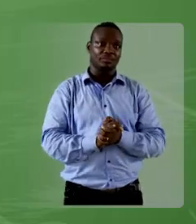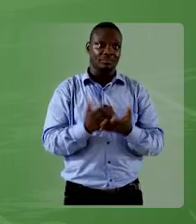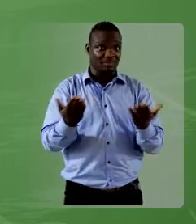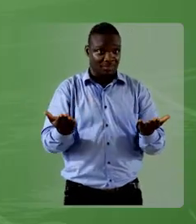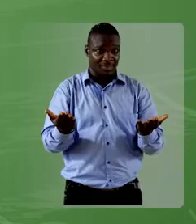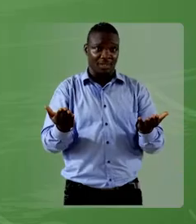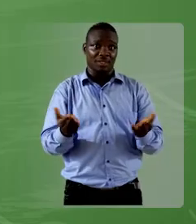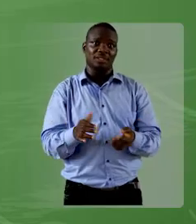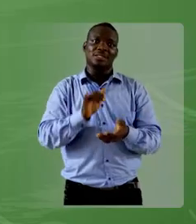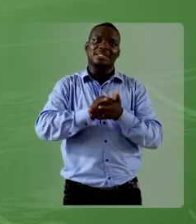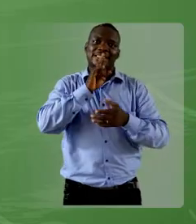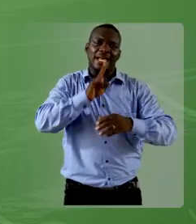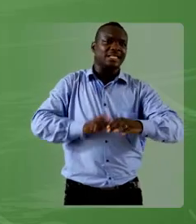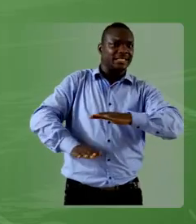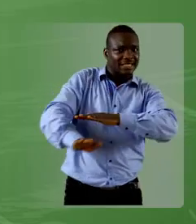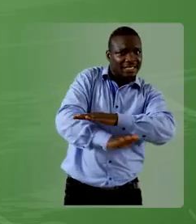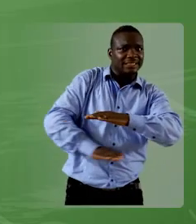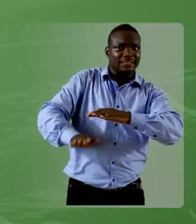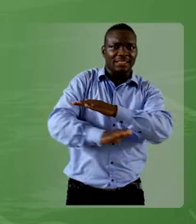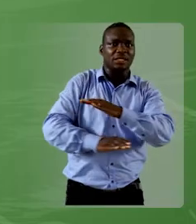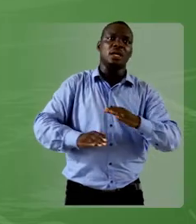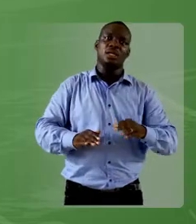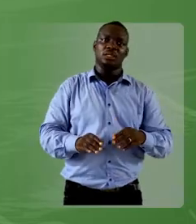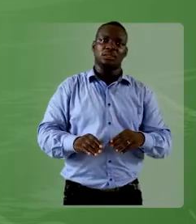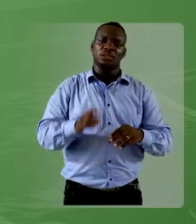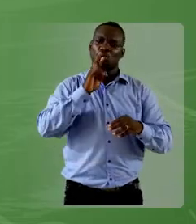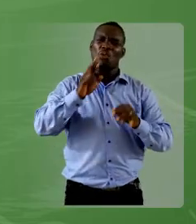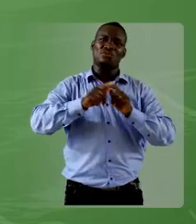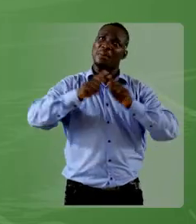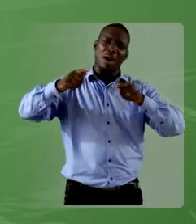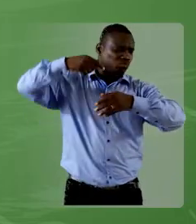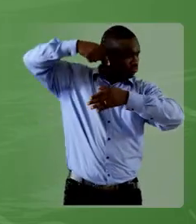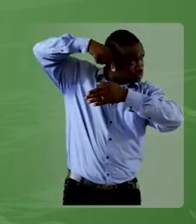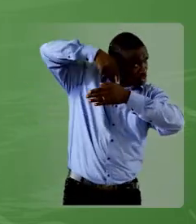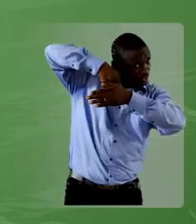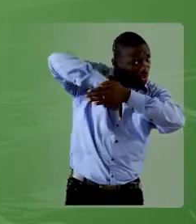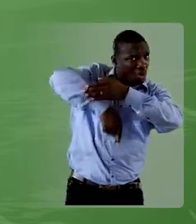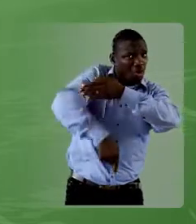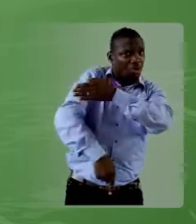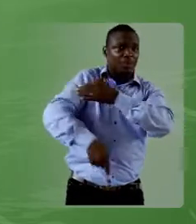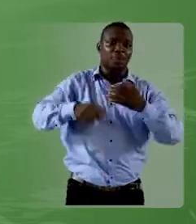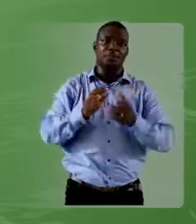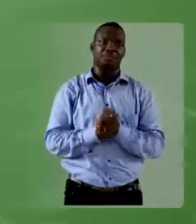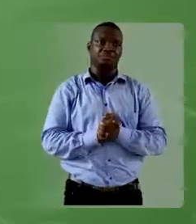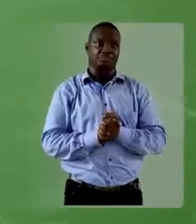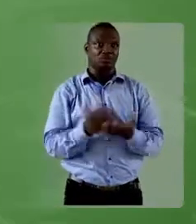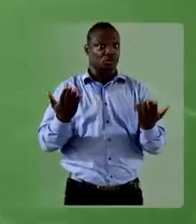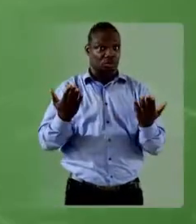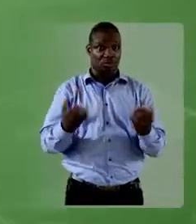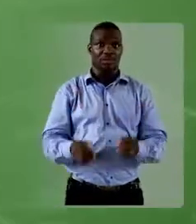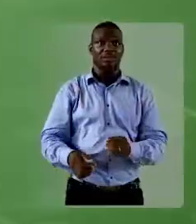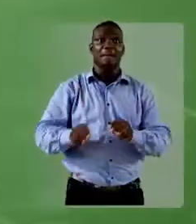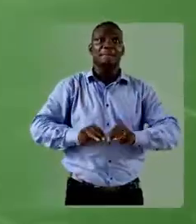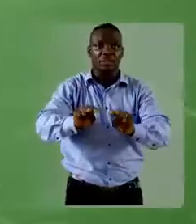Elle concerne les gîtes qui sont à une grande profondeur. Ces méthodes